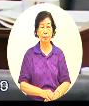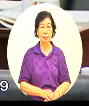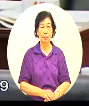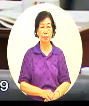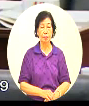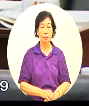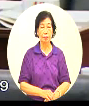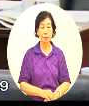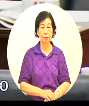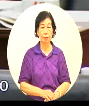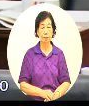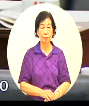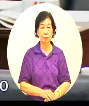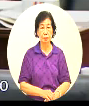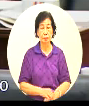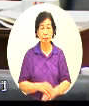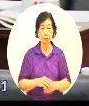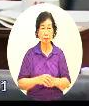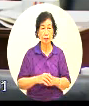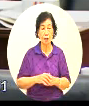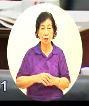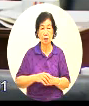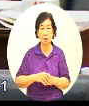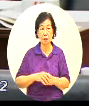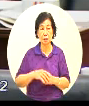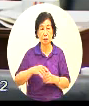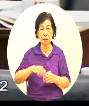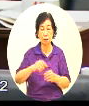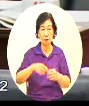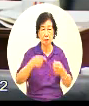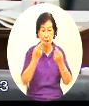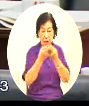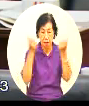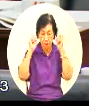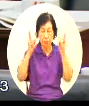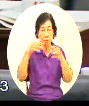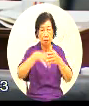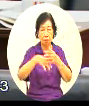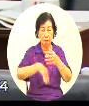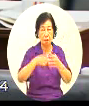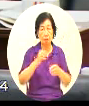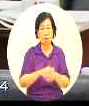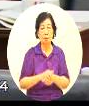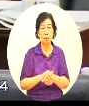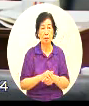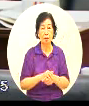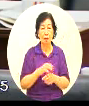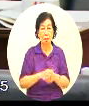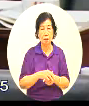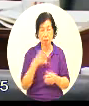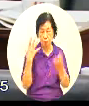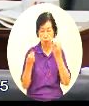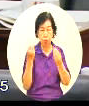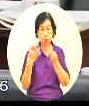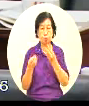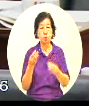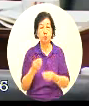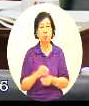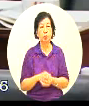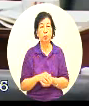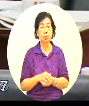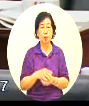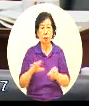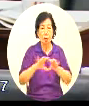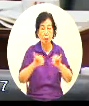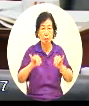中央大学，我嘛讲解一解啊，吼。市长对中央台可能较无遐了解啦，吼。啊，这块